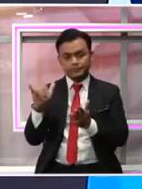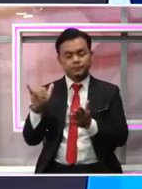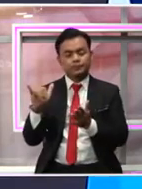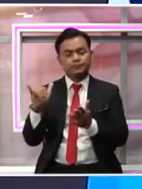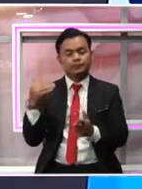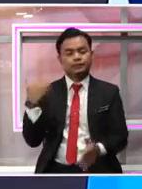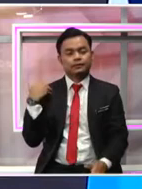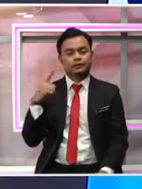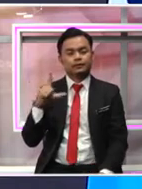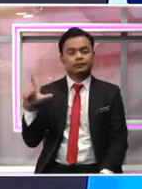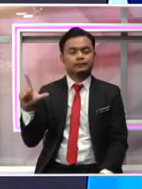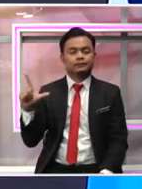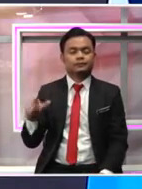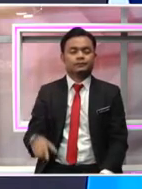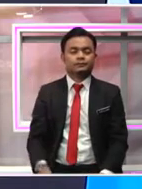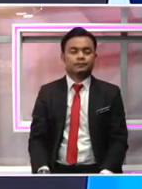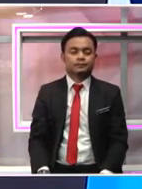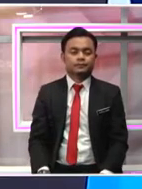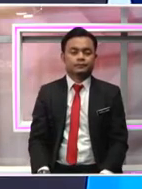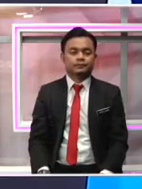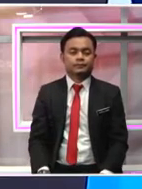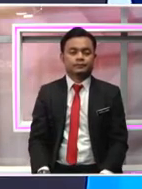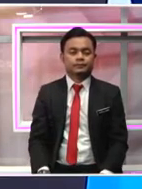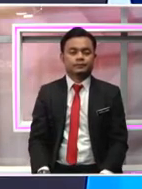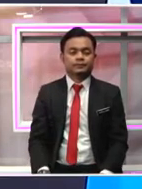Hmm oke organ-organ